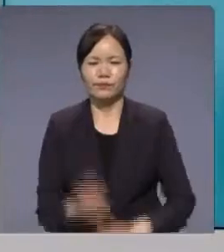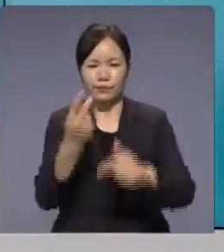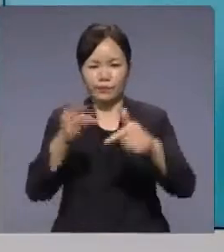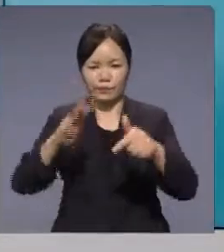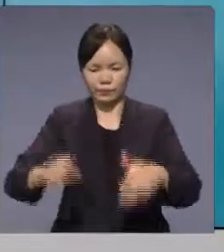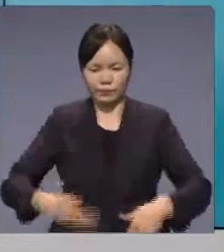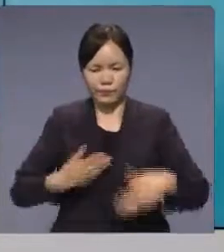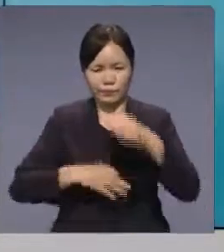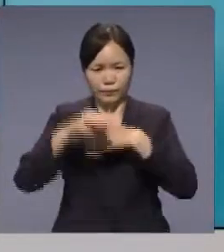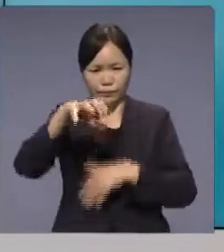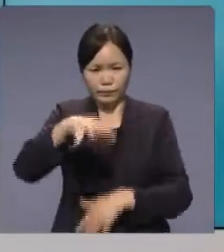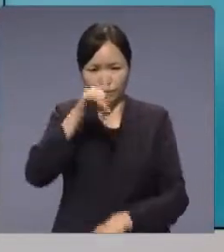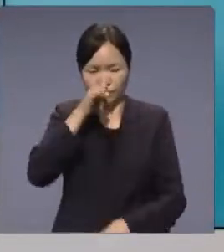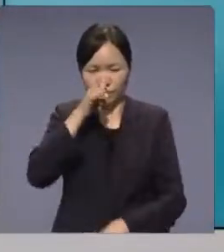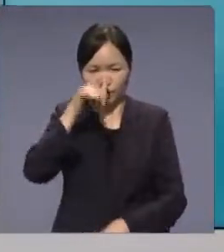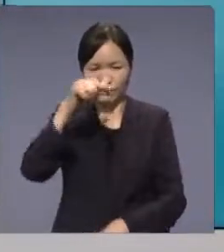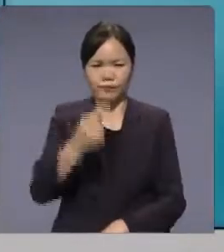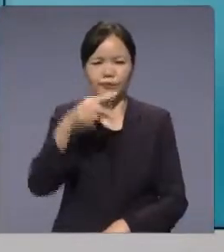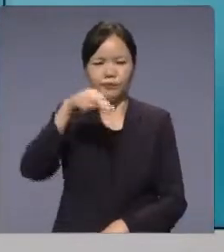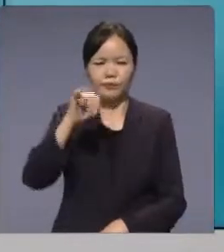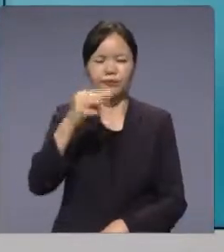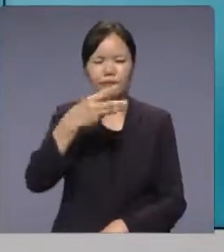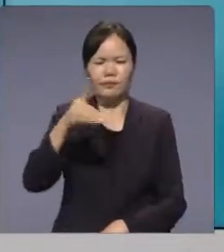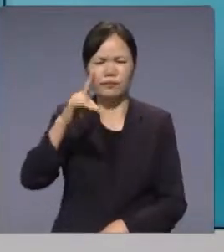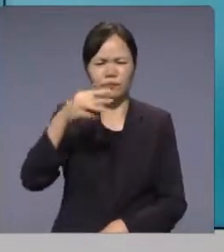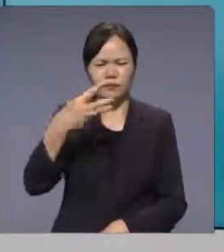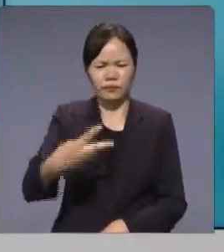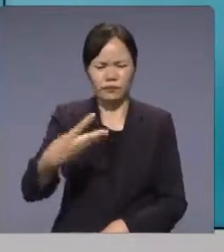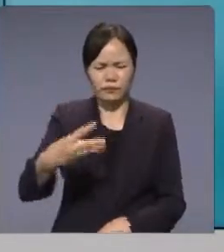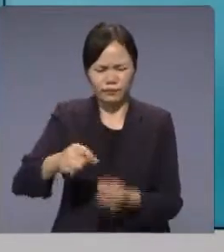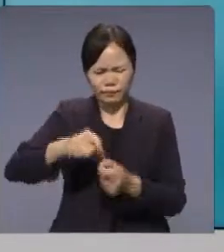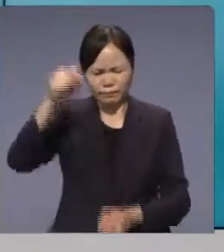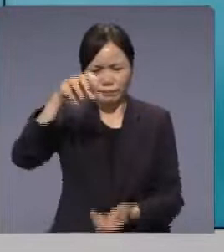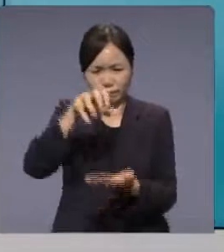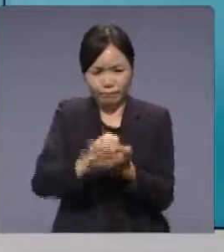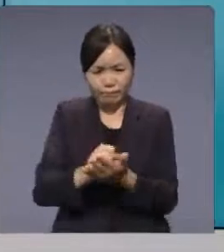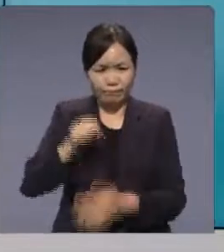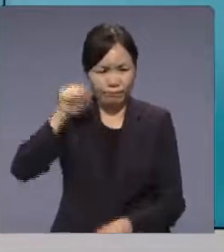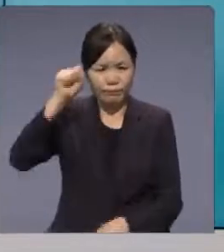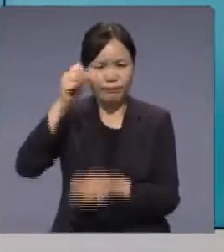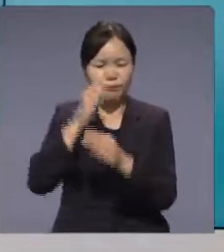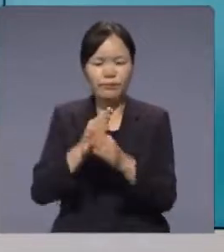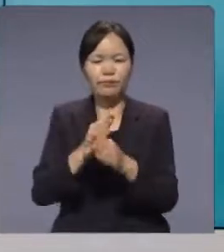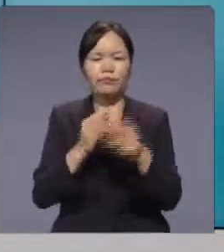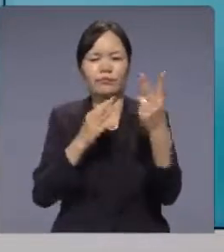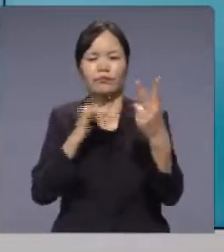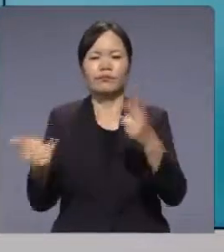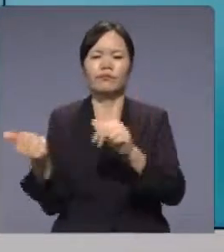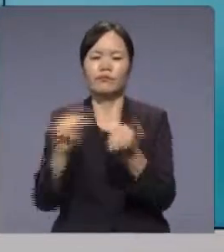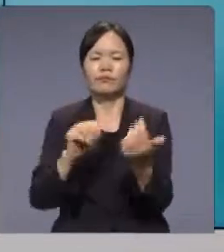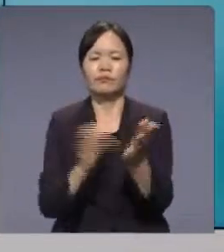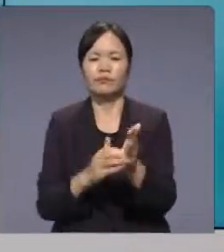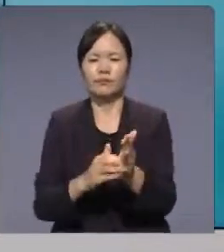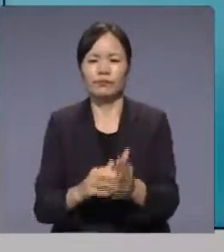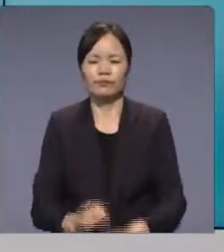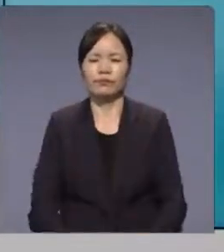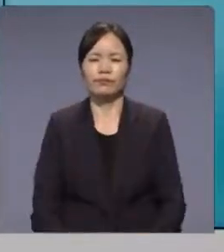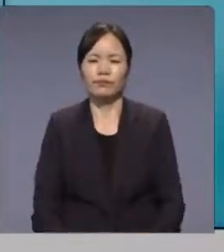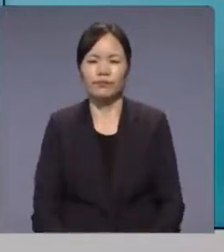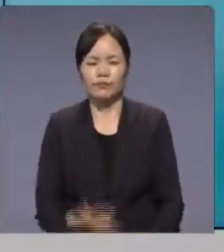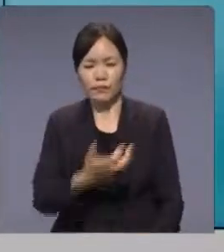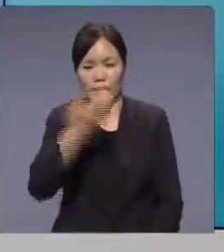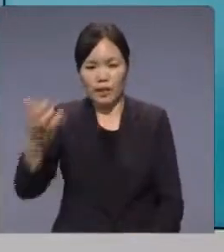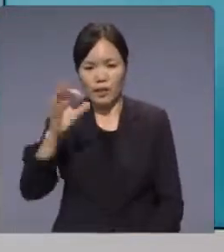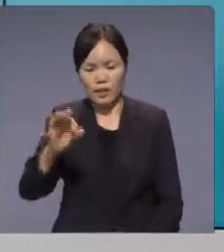인천 남동구에 있는 고시텔에 장기 점거 농성을 하던 거주민 남녀 2명이 숨진 채 발견됐습니다. 이들은